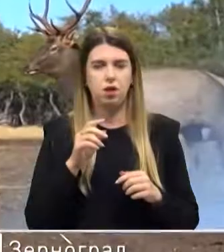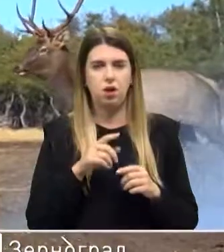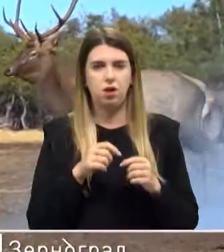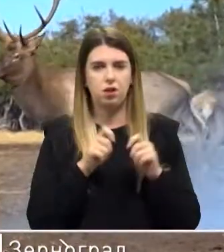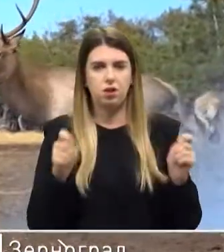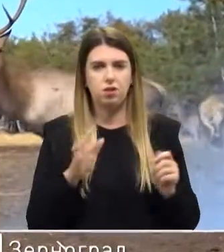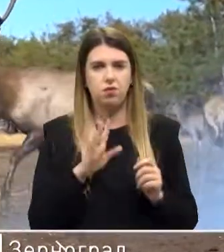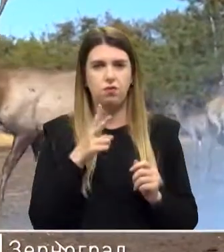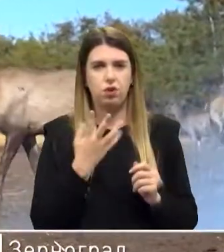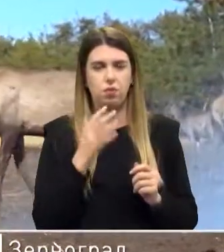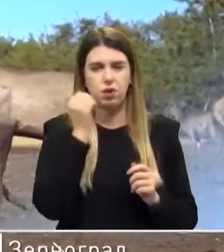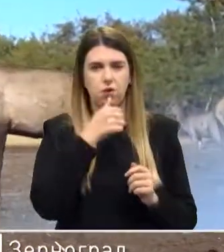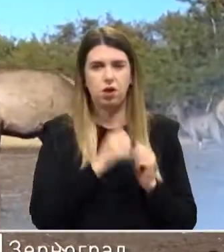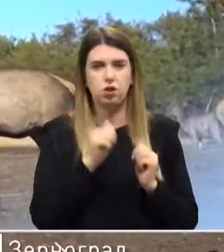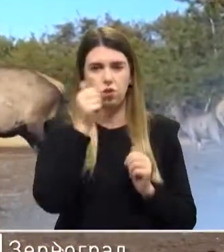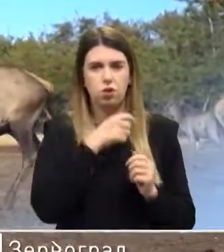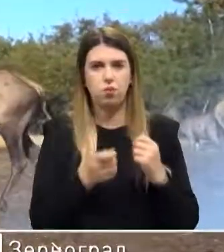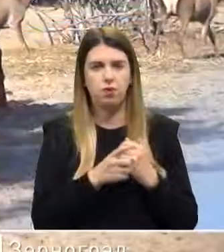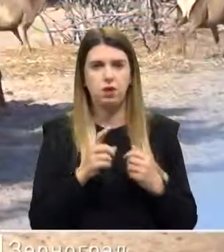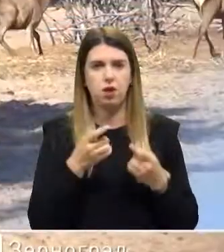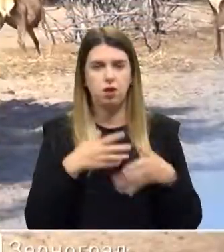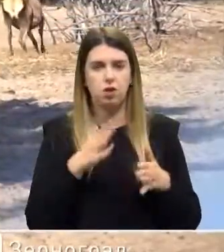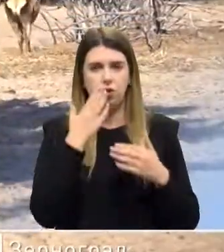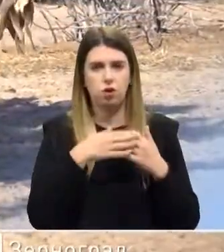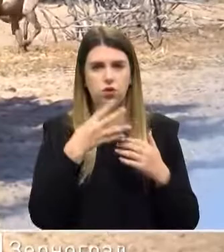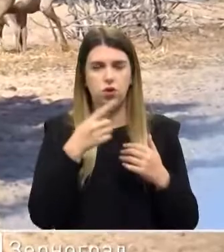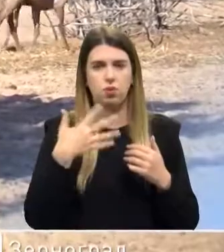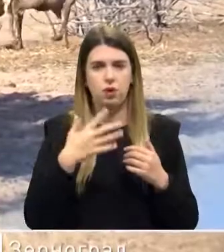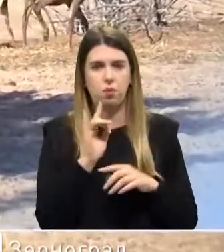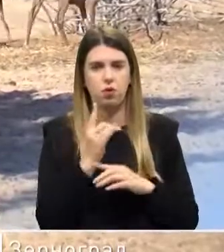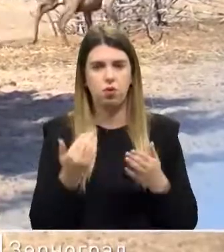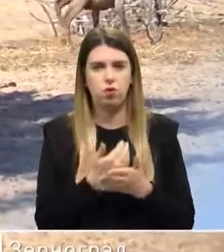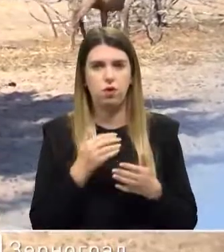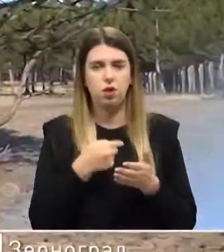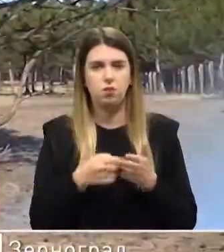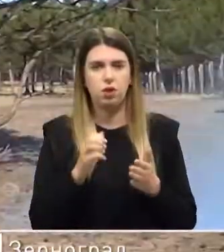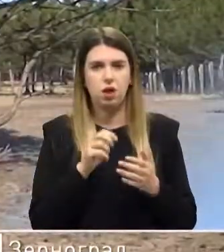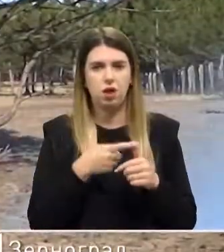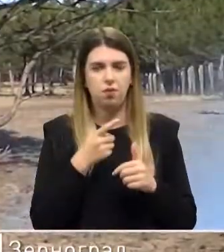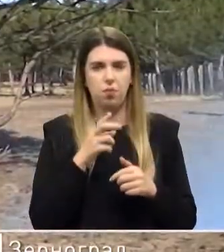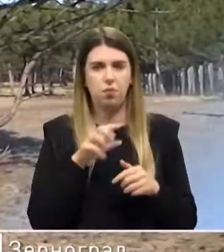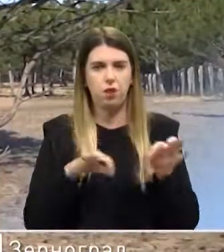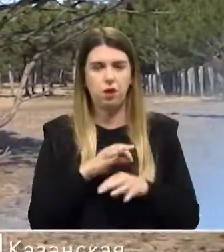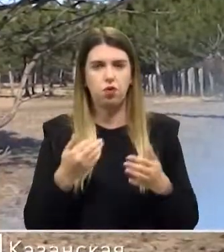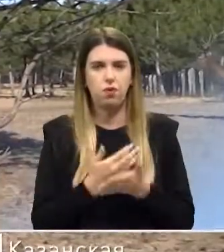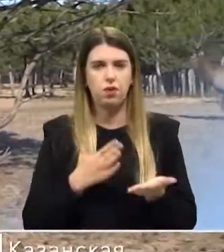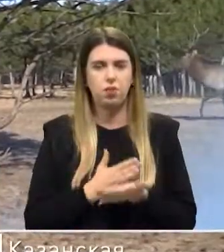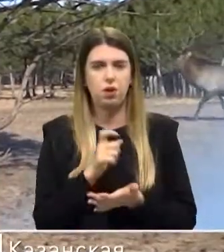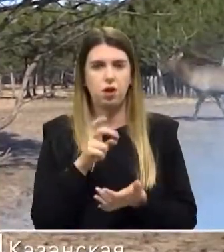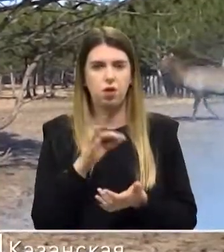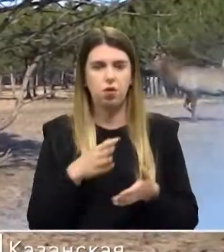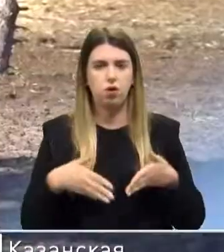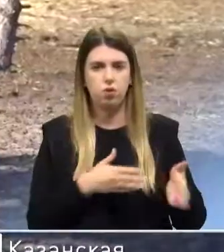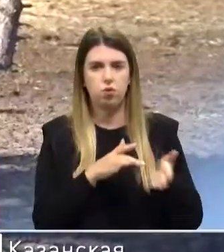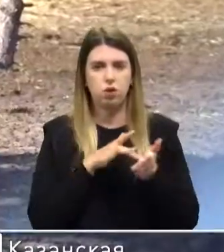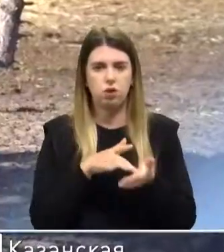в 2005-м. И каждый год тут появляется на свет 40-50 новых малышей. Как отмечают авторы проекта, это совсем новое направление в экологическом